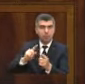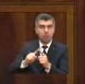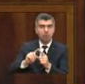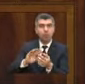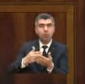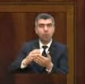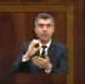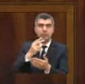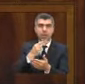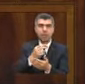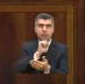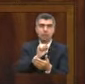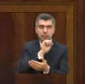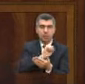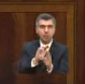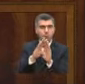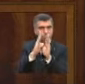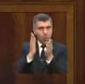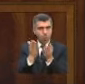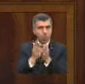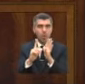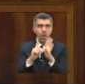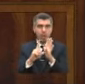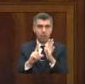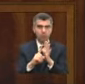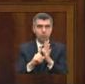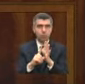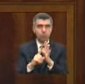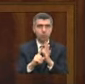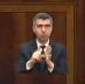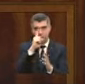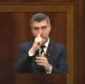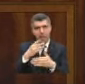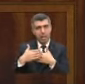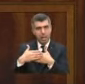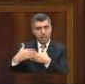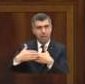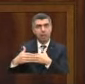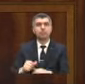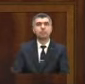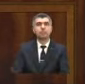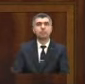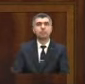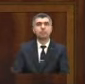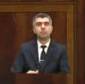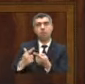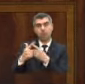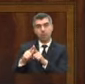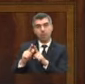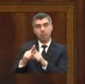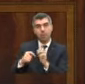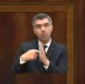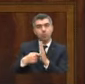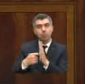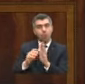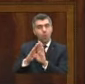هذا تأطير قانوني تم أو سيتم قريبا جدا في لهذا المشروع